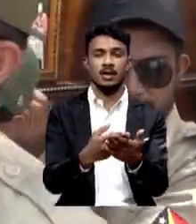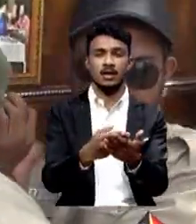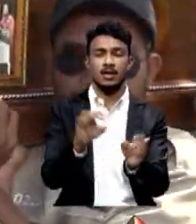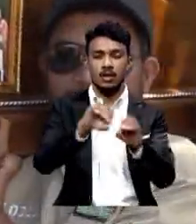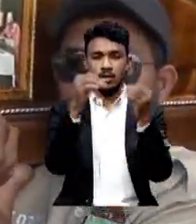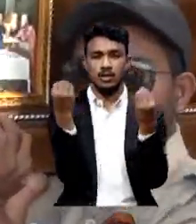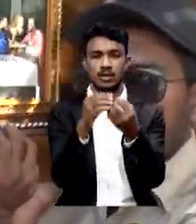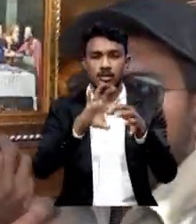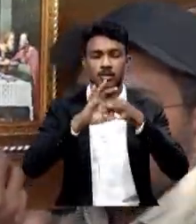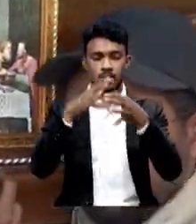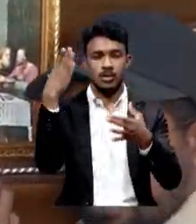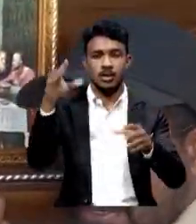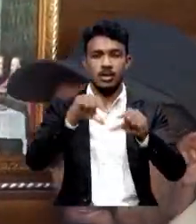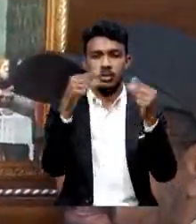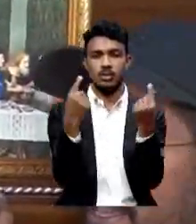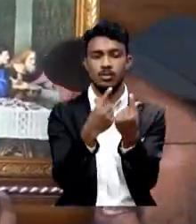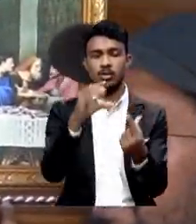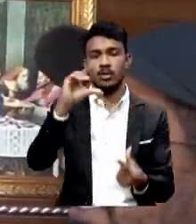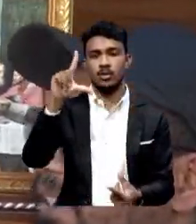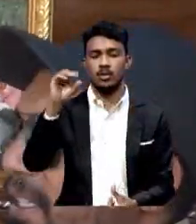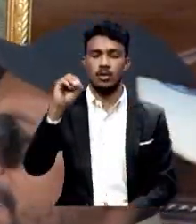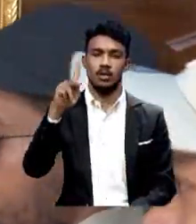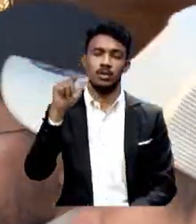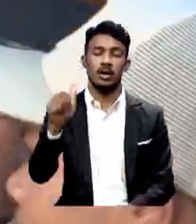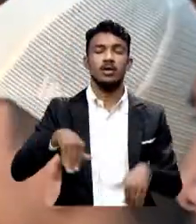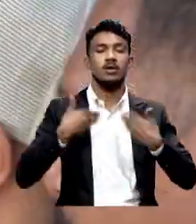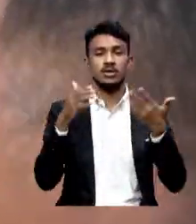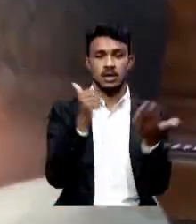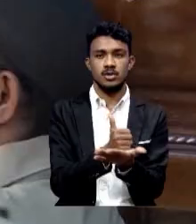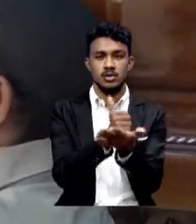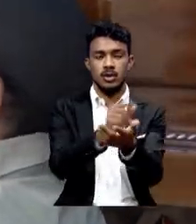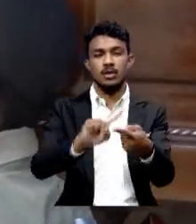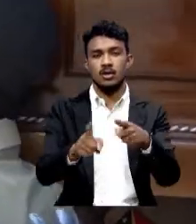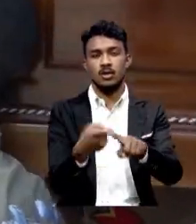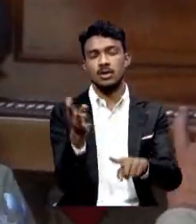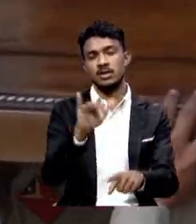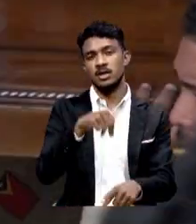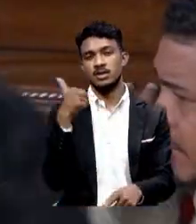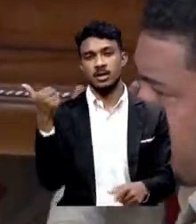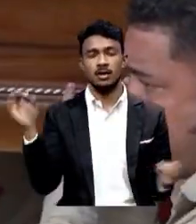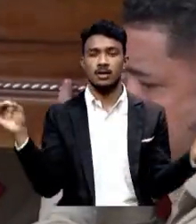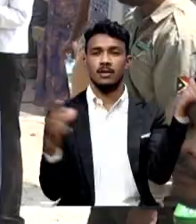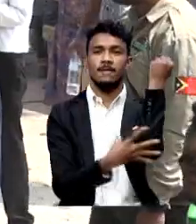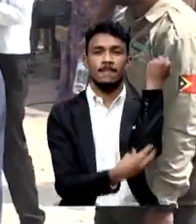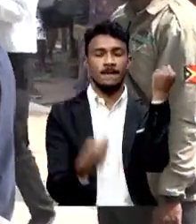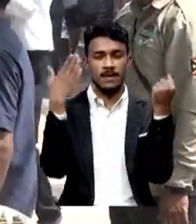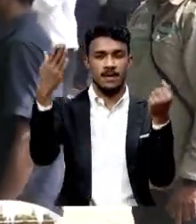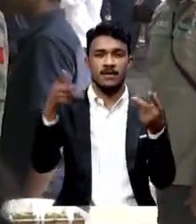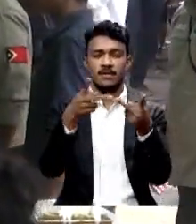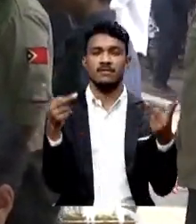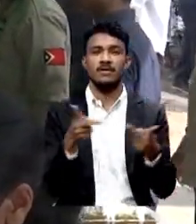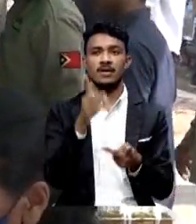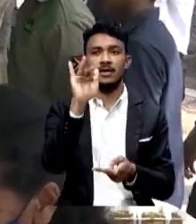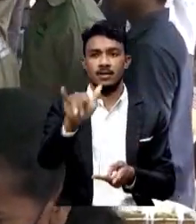ia grupu loka, no orienta oinsa atu tulung Maluk Seluk nebe layak bit ia fating isolado sira.